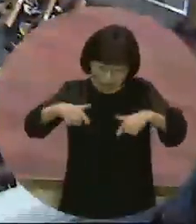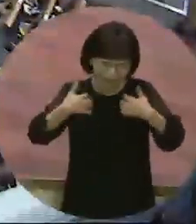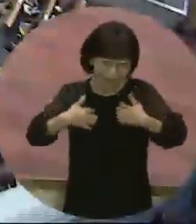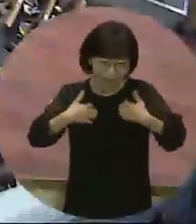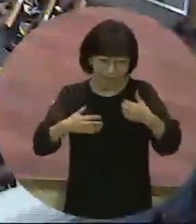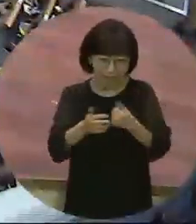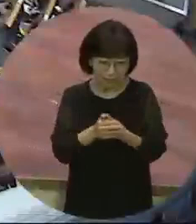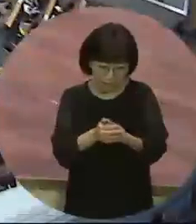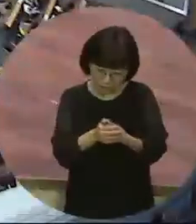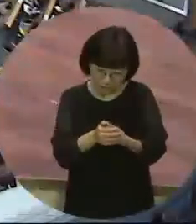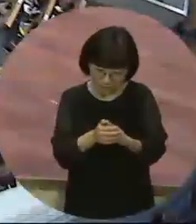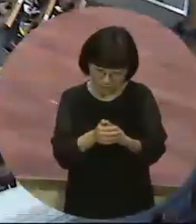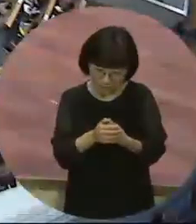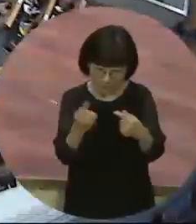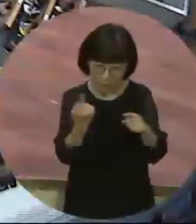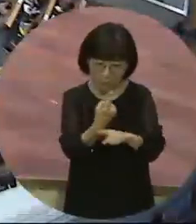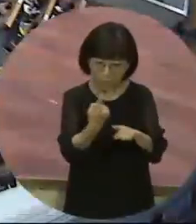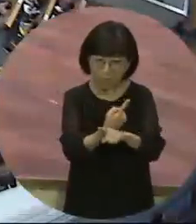낙관주의자다.